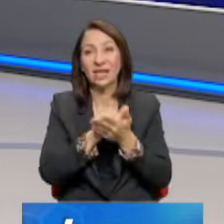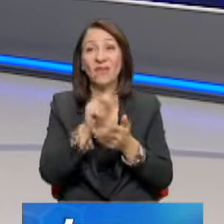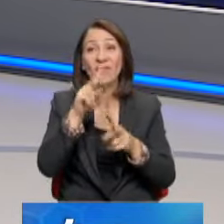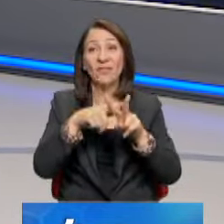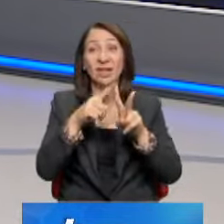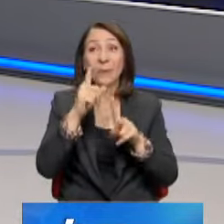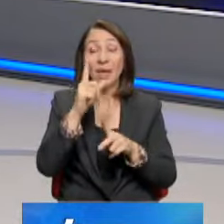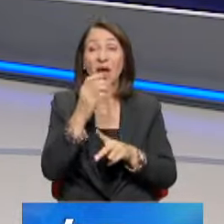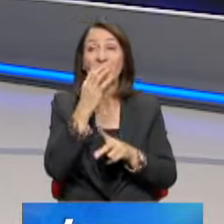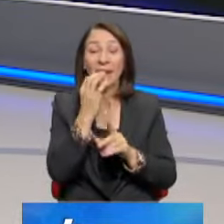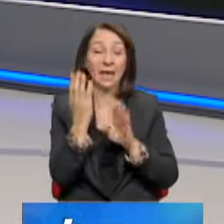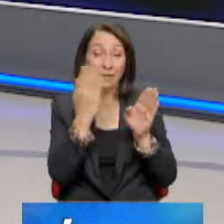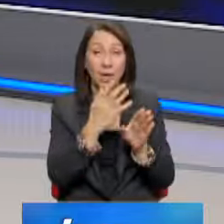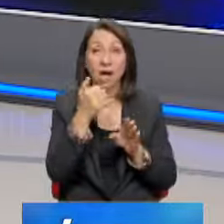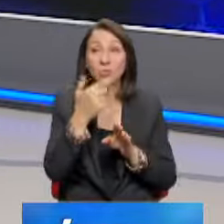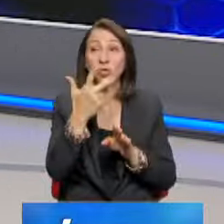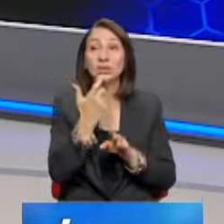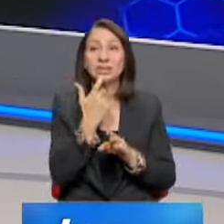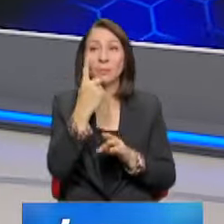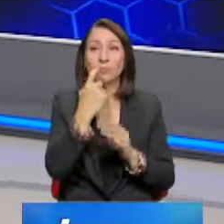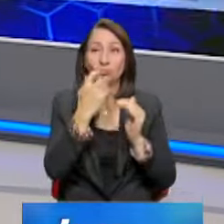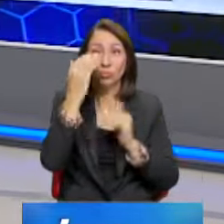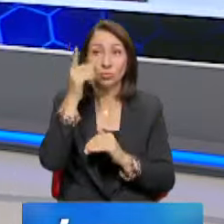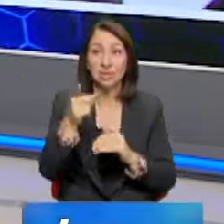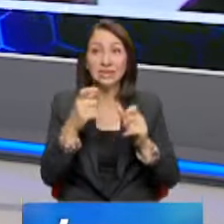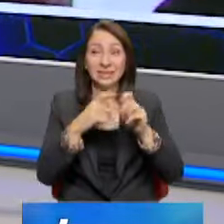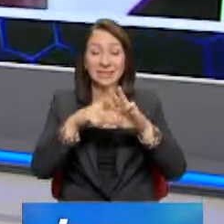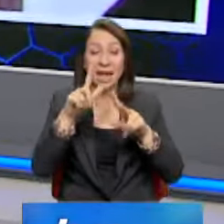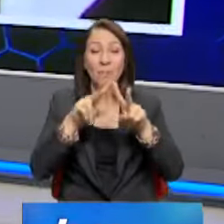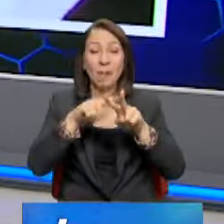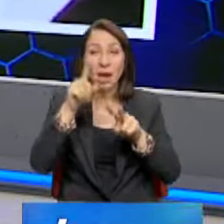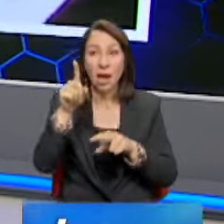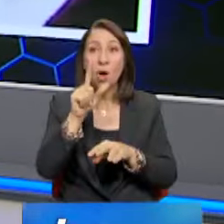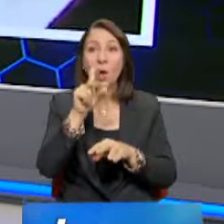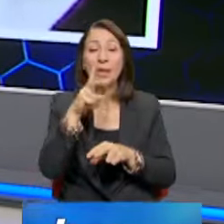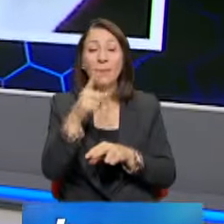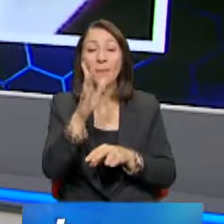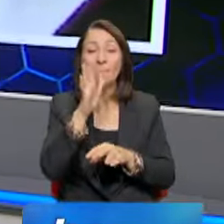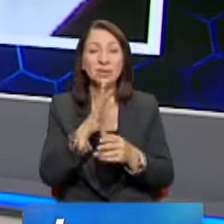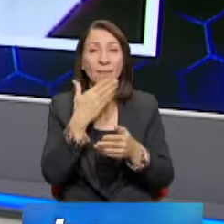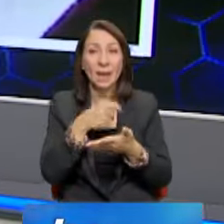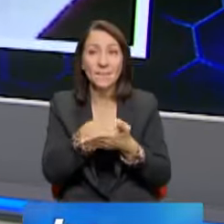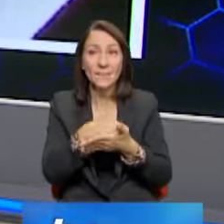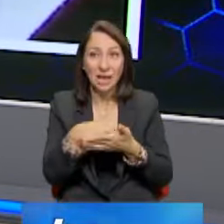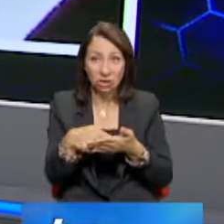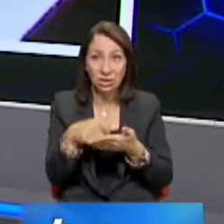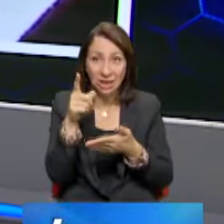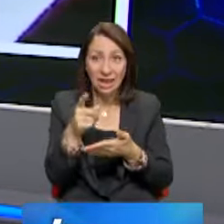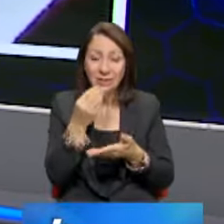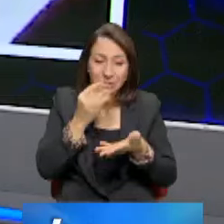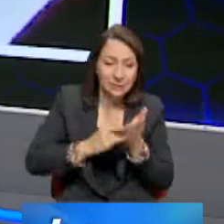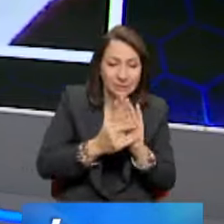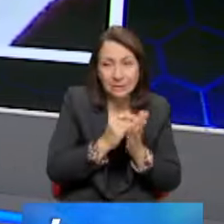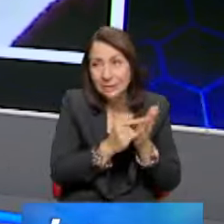şimdi bir de Ankara'ya gidelim. 63 yaşındaki büyüğümüz Selma Solmaz 12.500 lira emekli aylığıyla